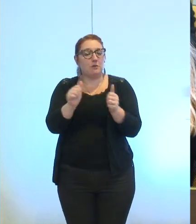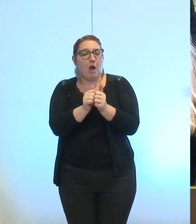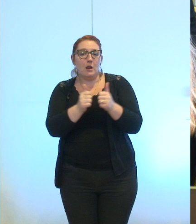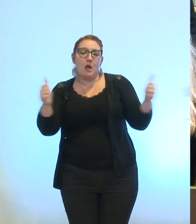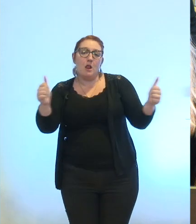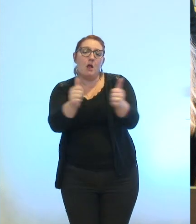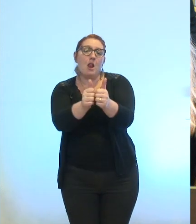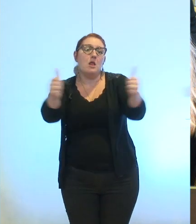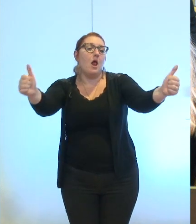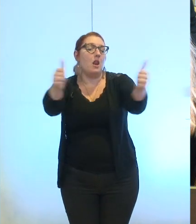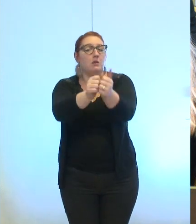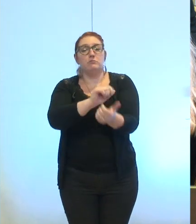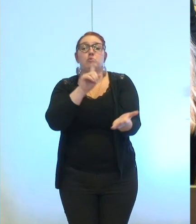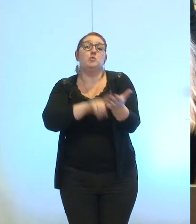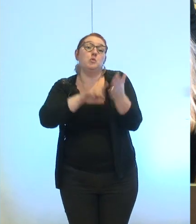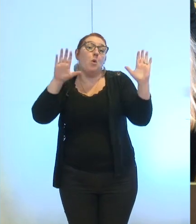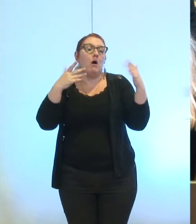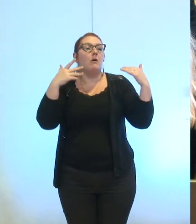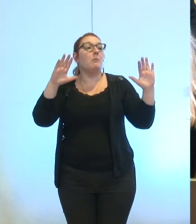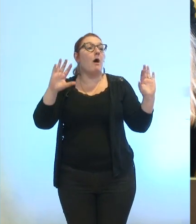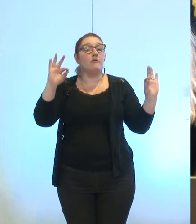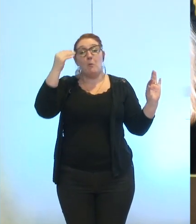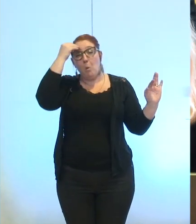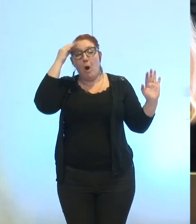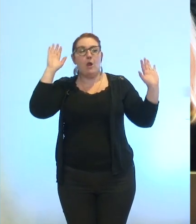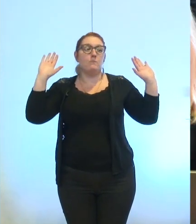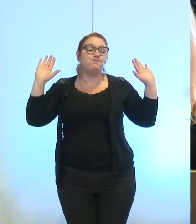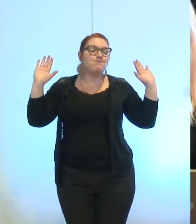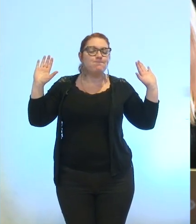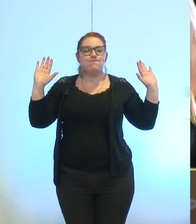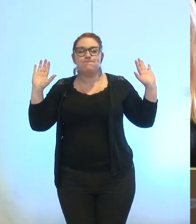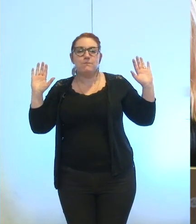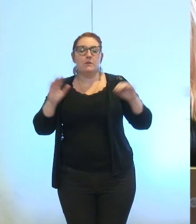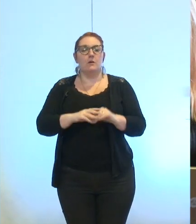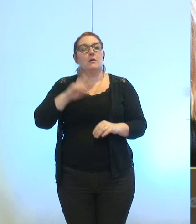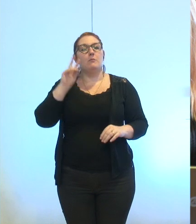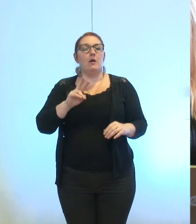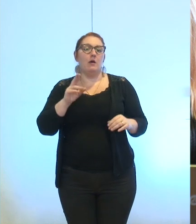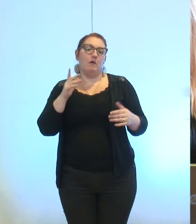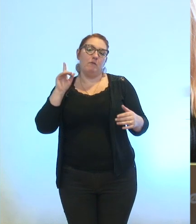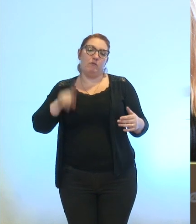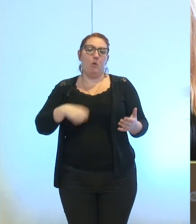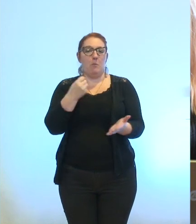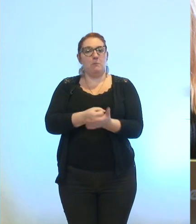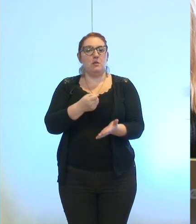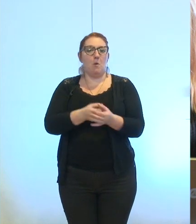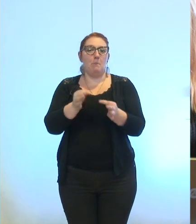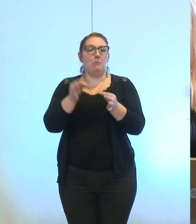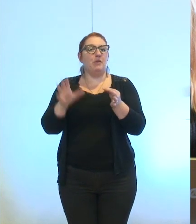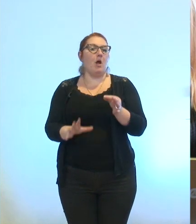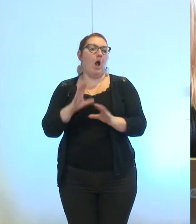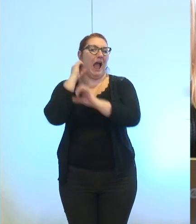strict bien que moralement discutable cependant ayez au moins le courage d'assumer le bilan et ce